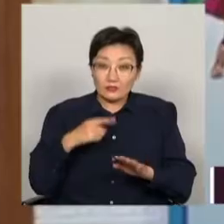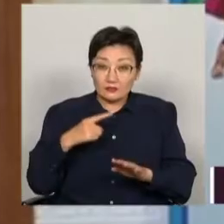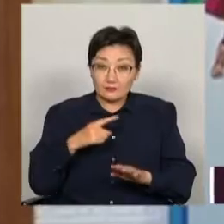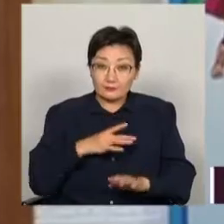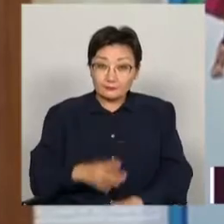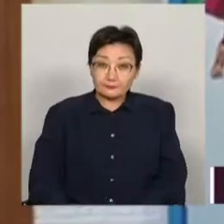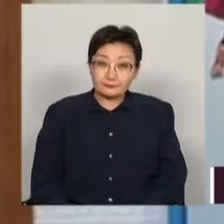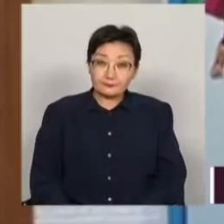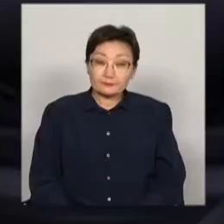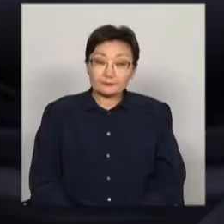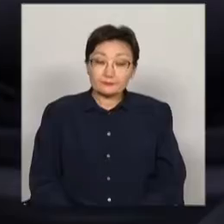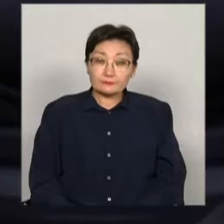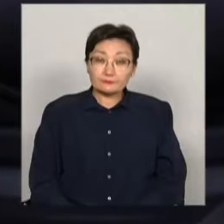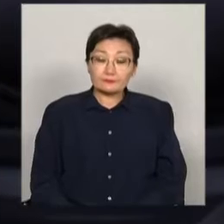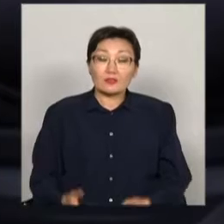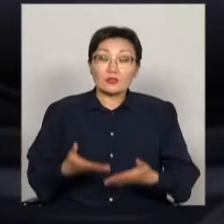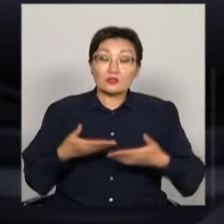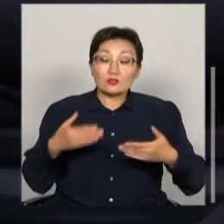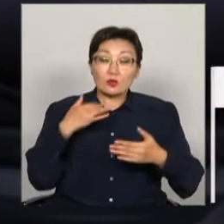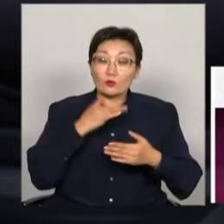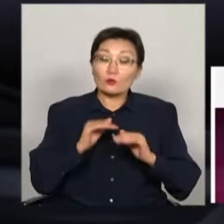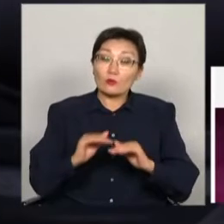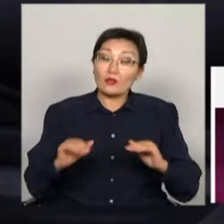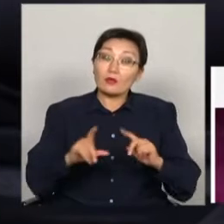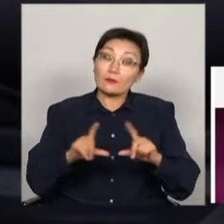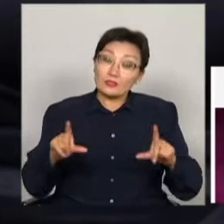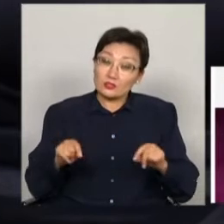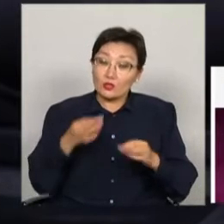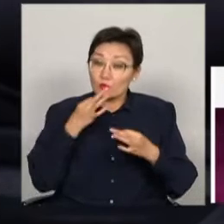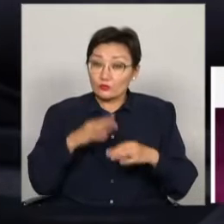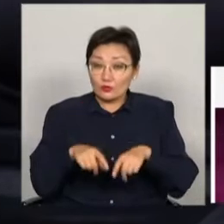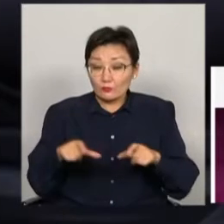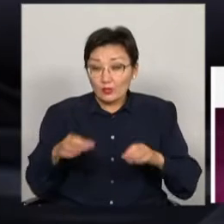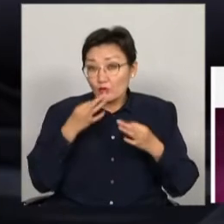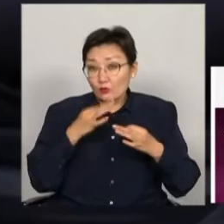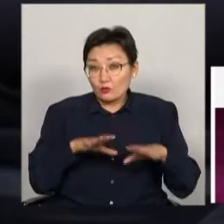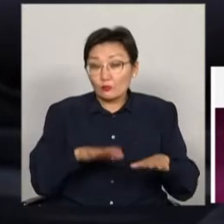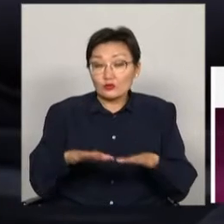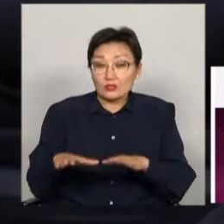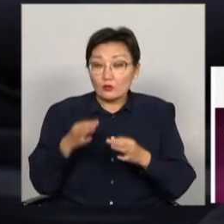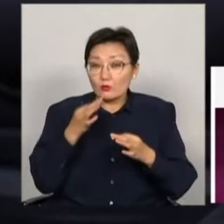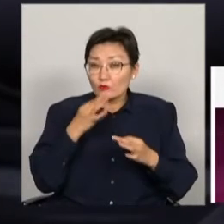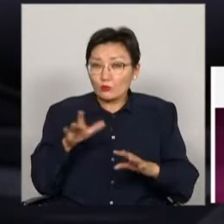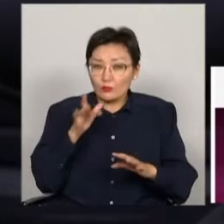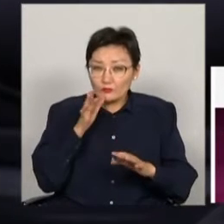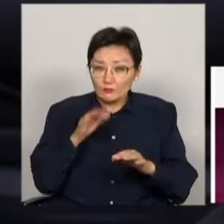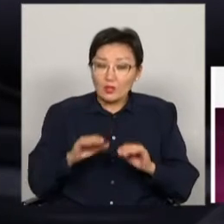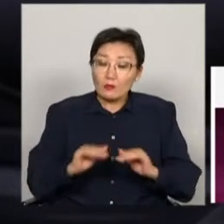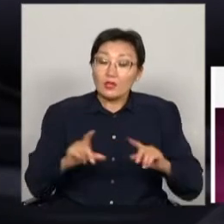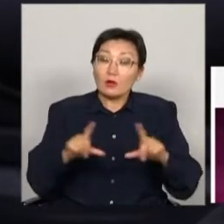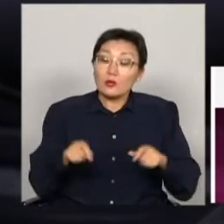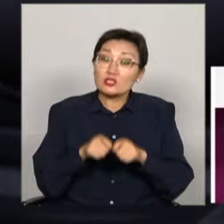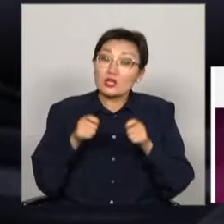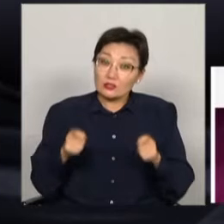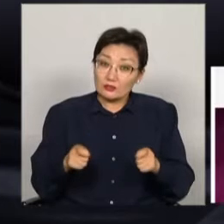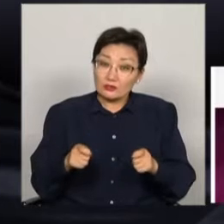тартты. Бізде көп деген балабақшалар кез келген адам, кез келген жерден, кез келген уақытта балабақша аша береді. Және